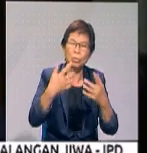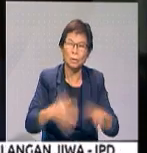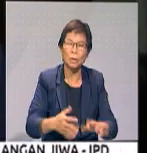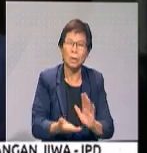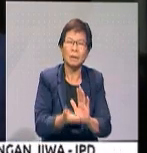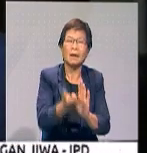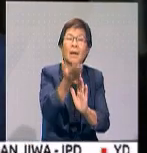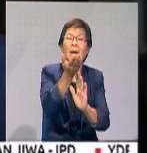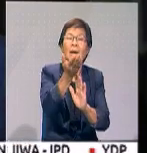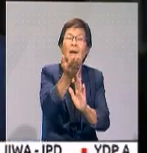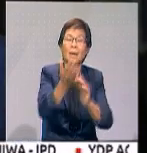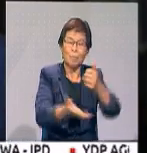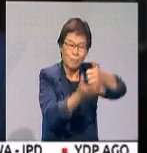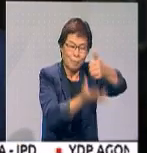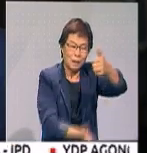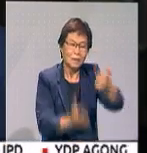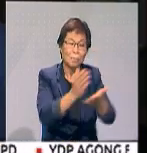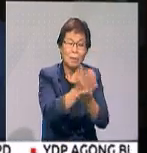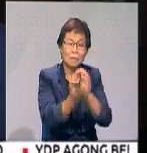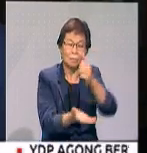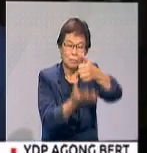dinaikkan bajet ni, so